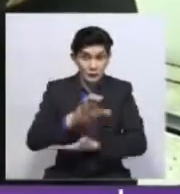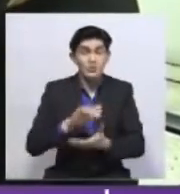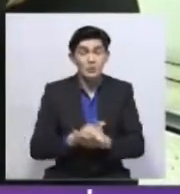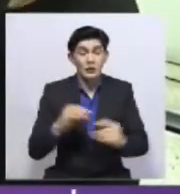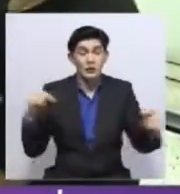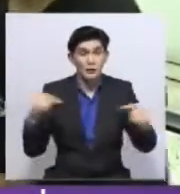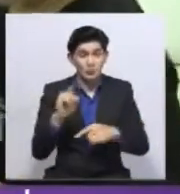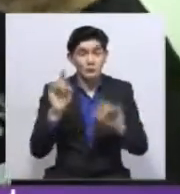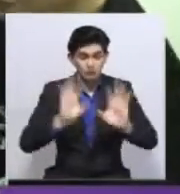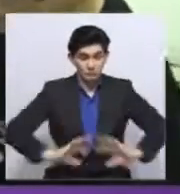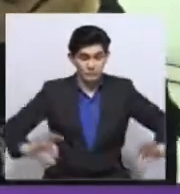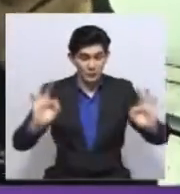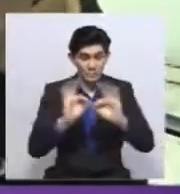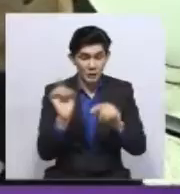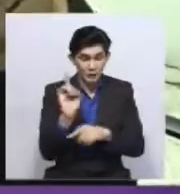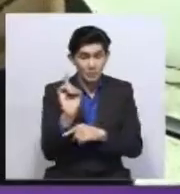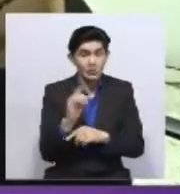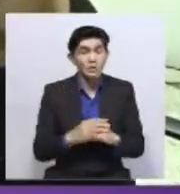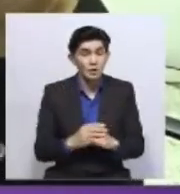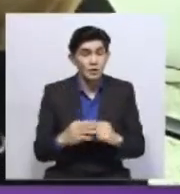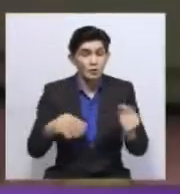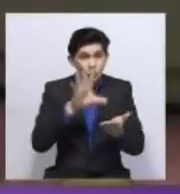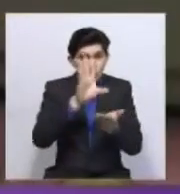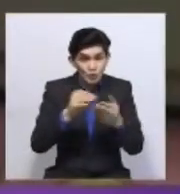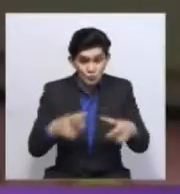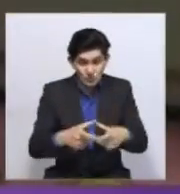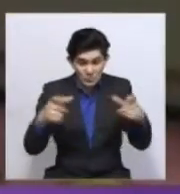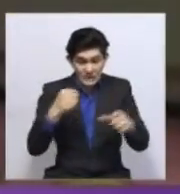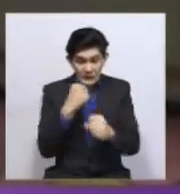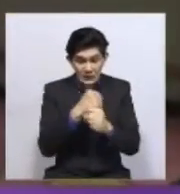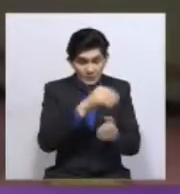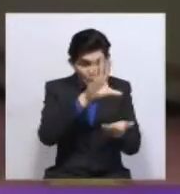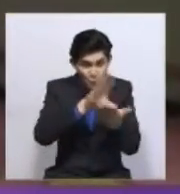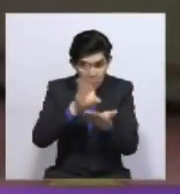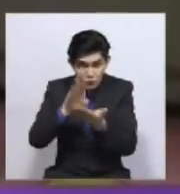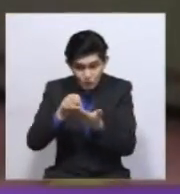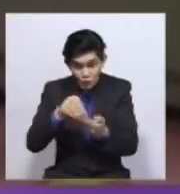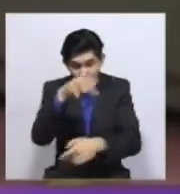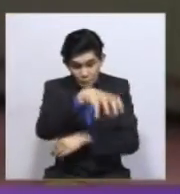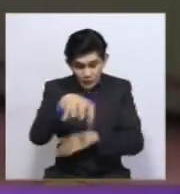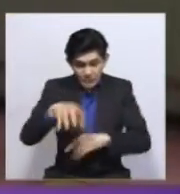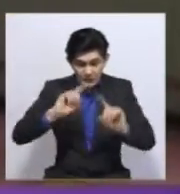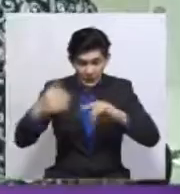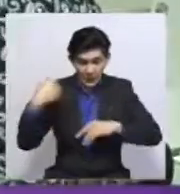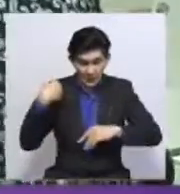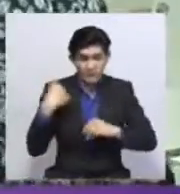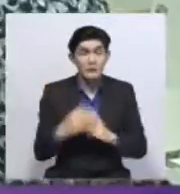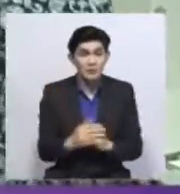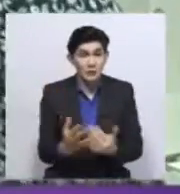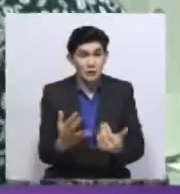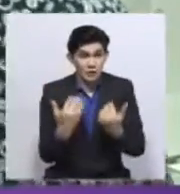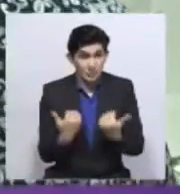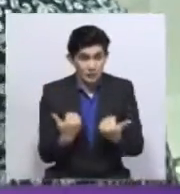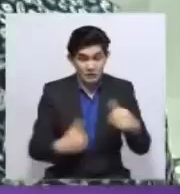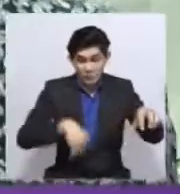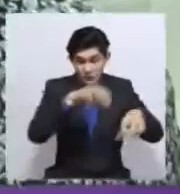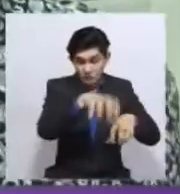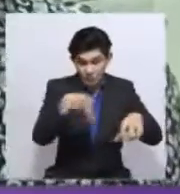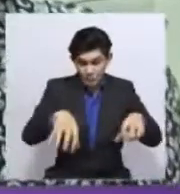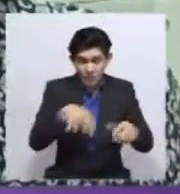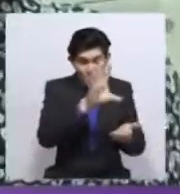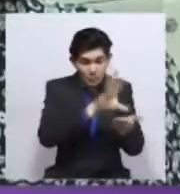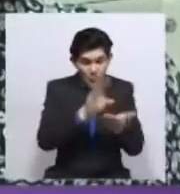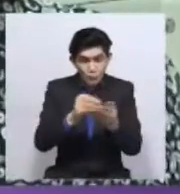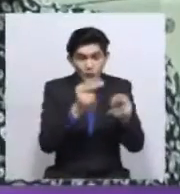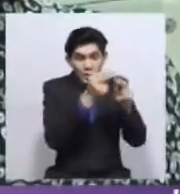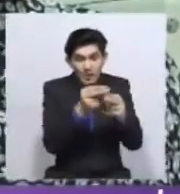โดยระบบสำคัญที่จะนำมารองรับคือ Big Data หรือระบบการเก็บข้อมูลจากหน่วยงานต่างๆที่ปัจจุบันแต่ละหน่วยงานมีการจัด